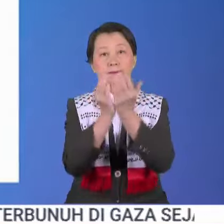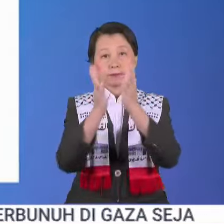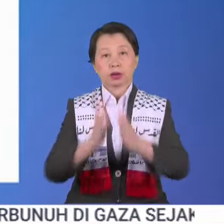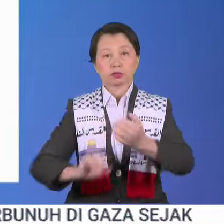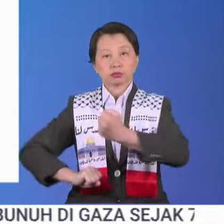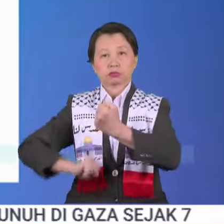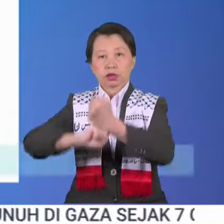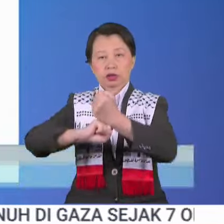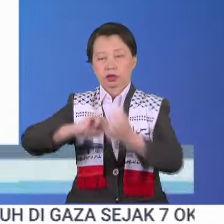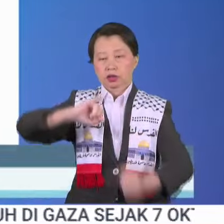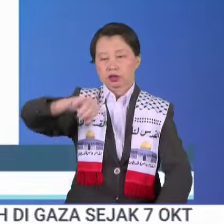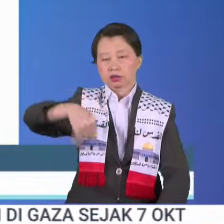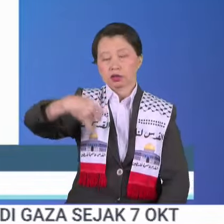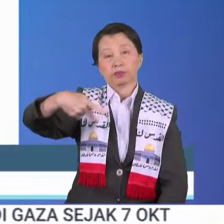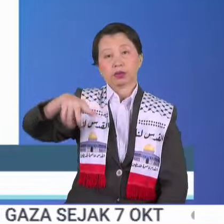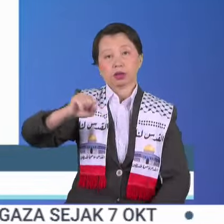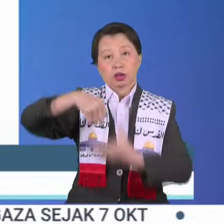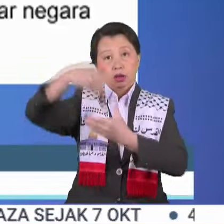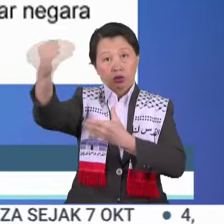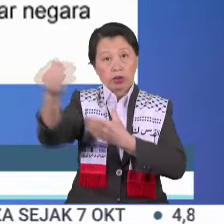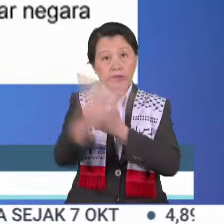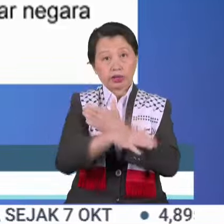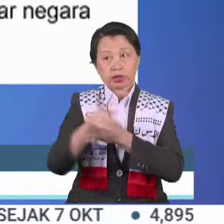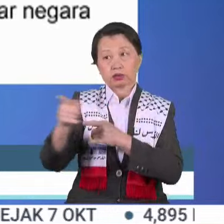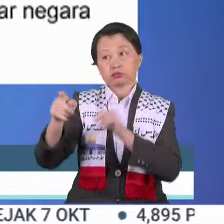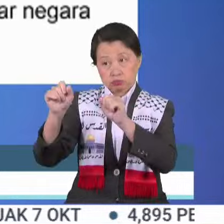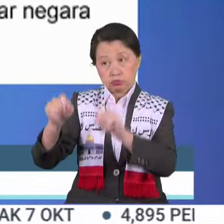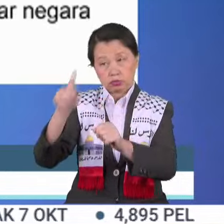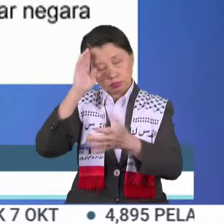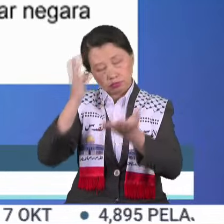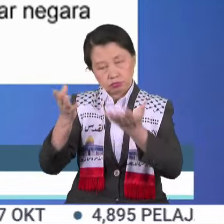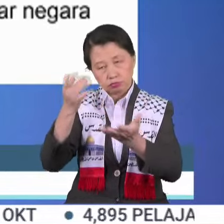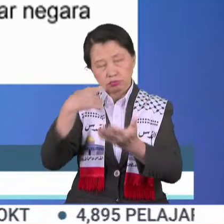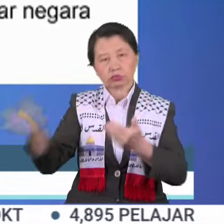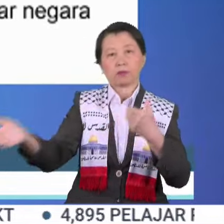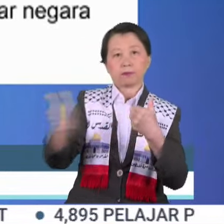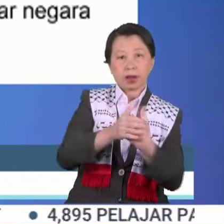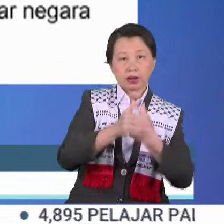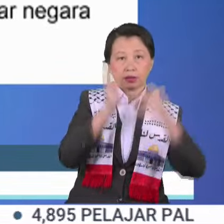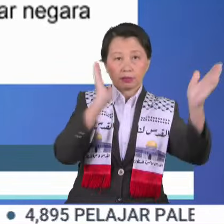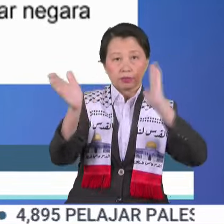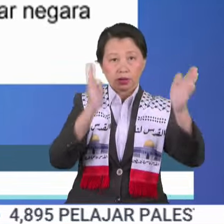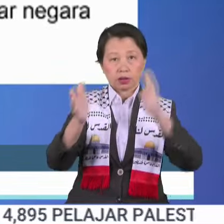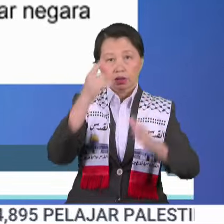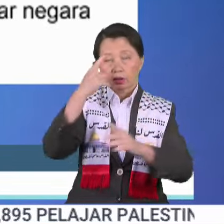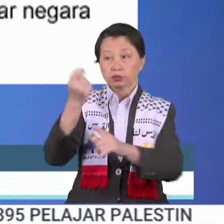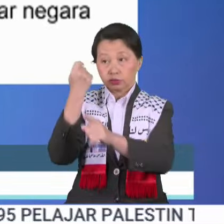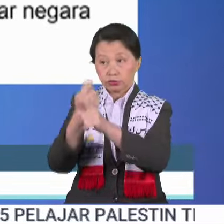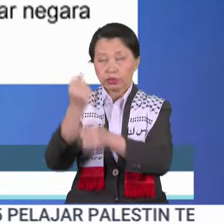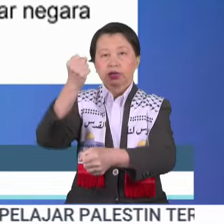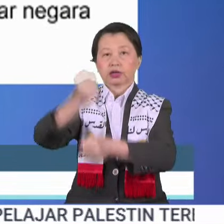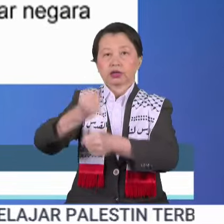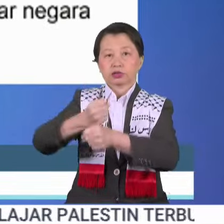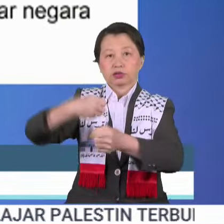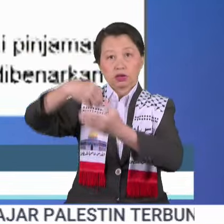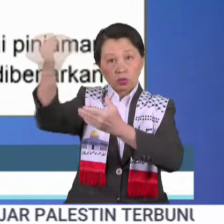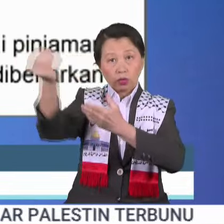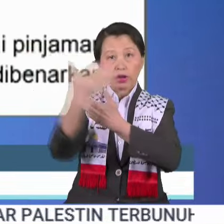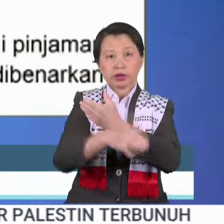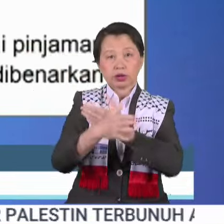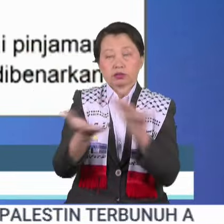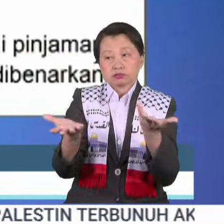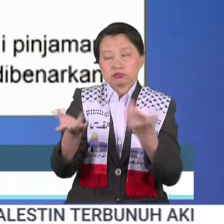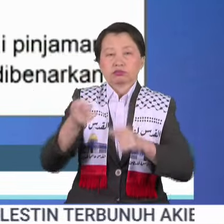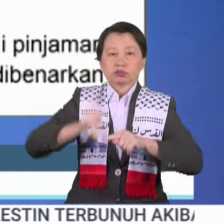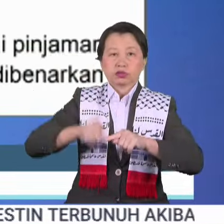Pelajar tajaan JPA di luar negara boleh dipertimbang untuk menangguhkan kepulangan ke Malaysia bagi tujuan bekerja di luar negara